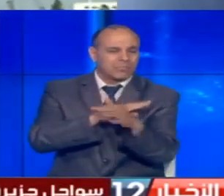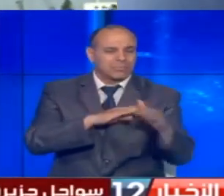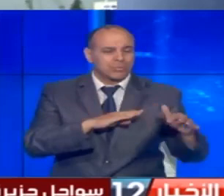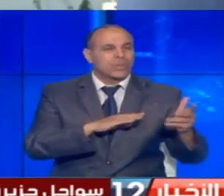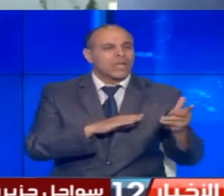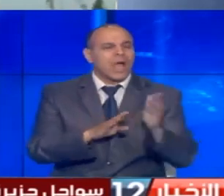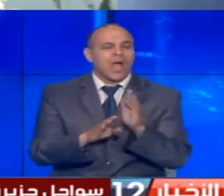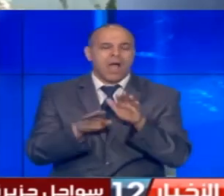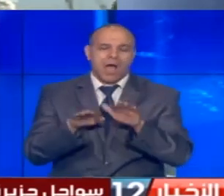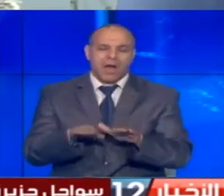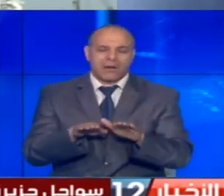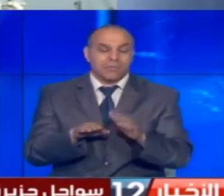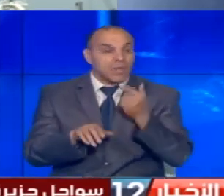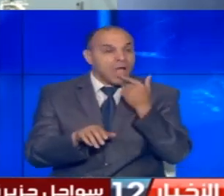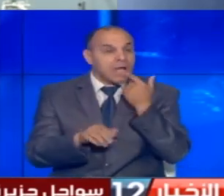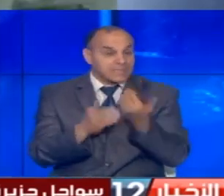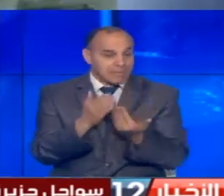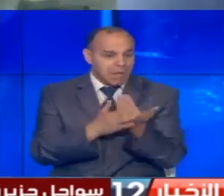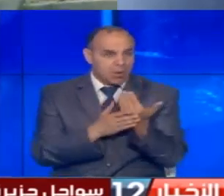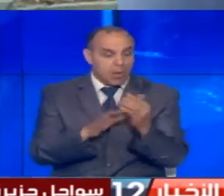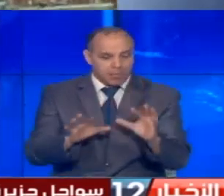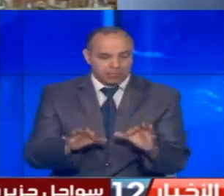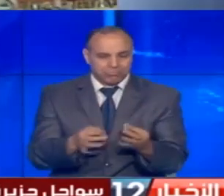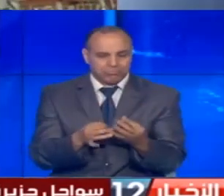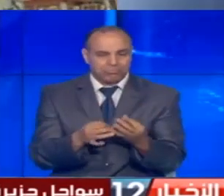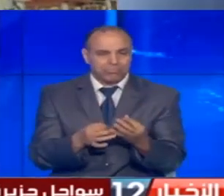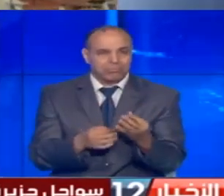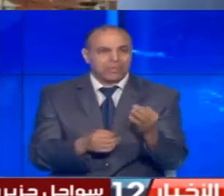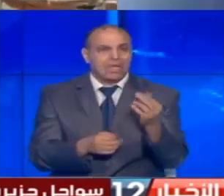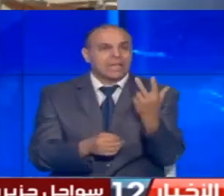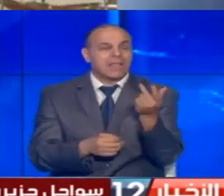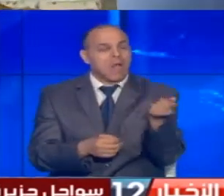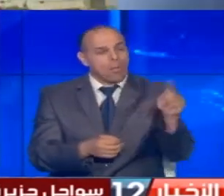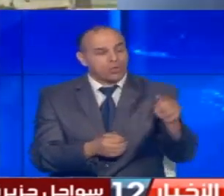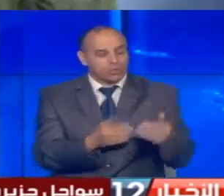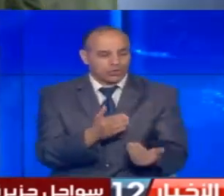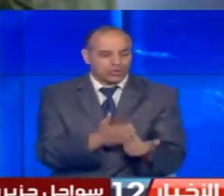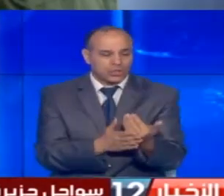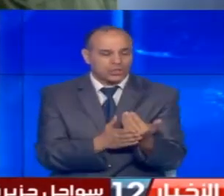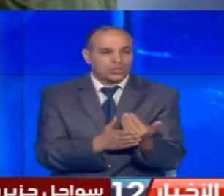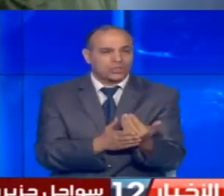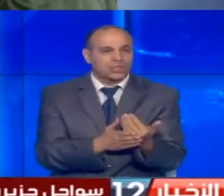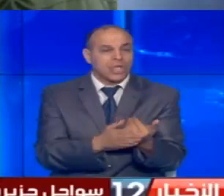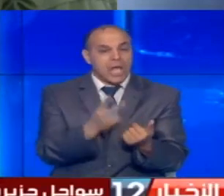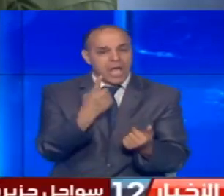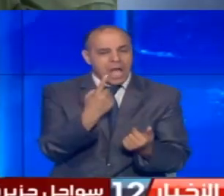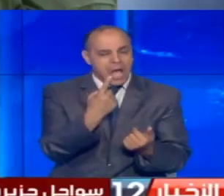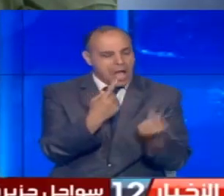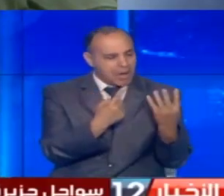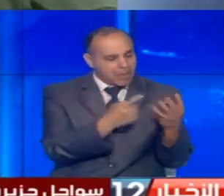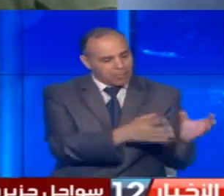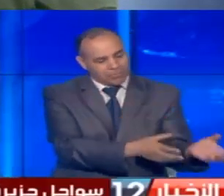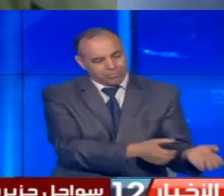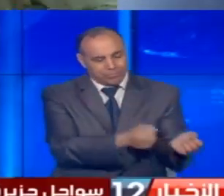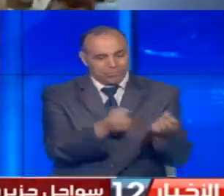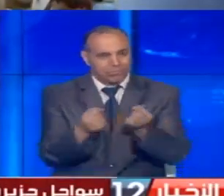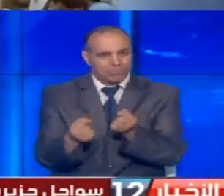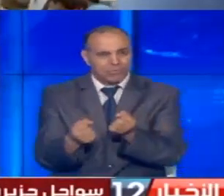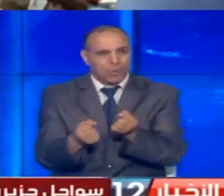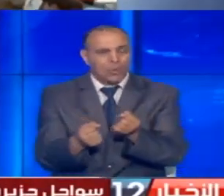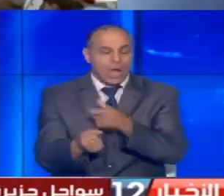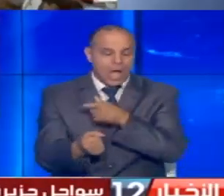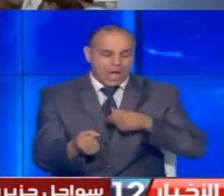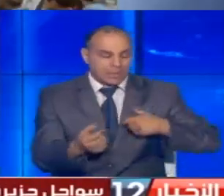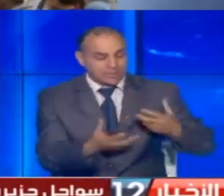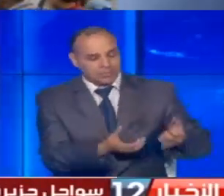جزيرة قرقنة، تم صباح اليوم العثور على 3 جثث أخرى وانتشال رابعة لضحايا المركب من قبل وحدات